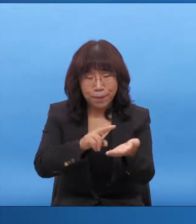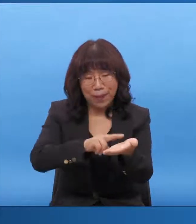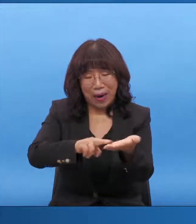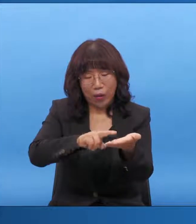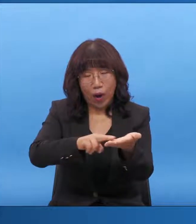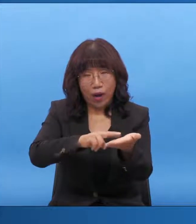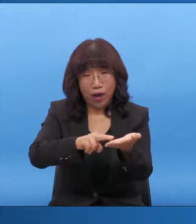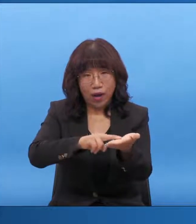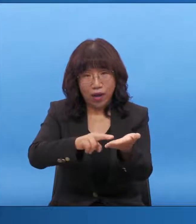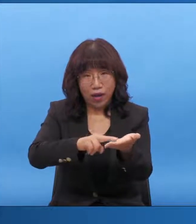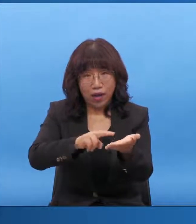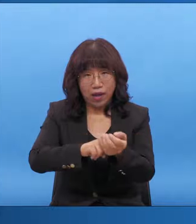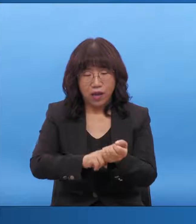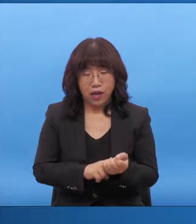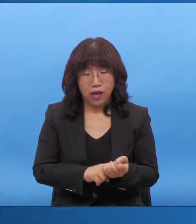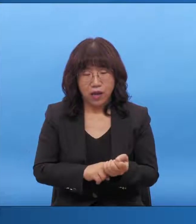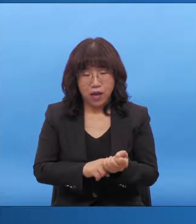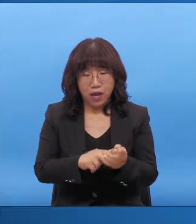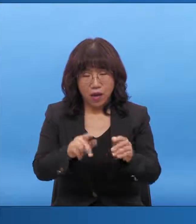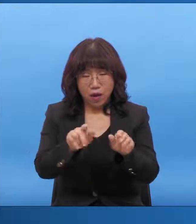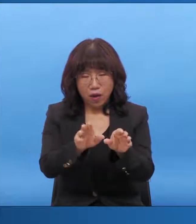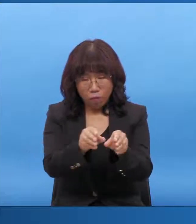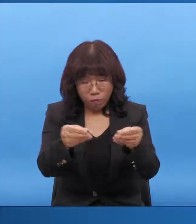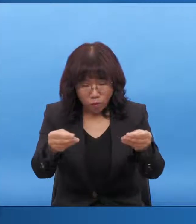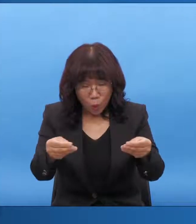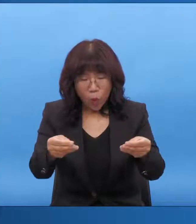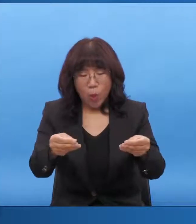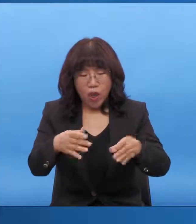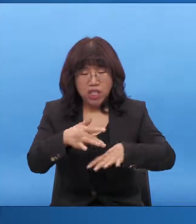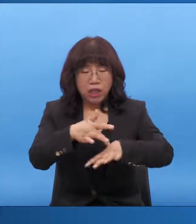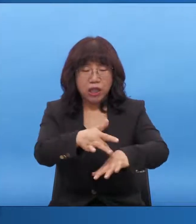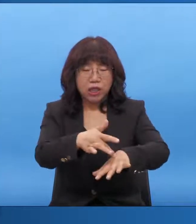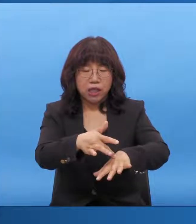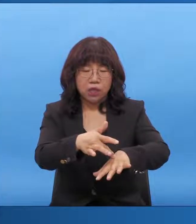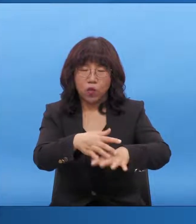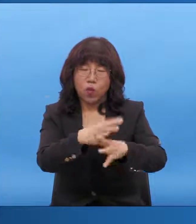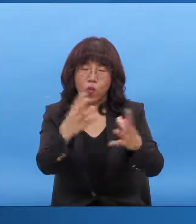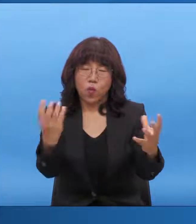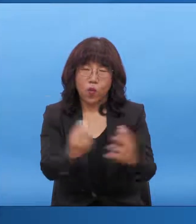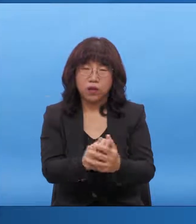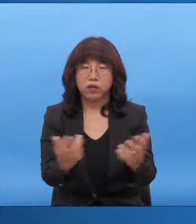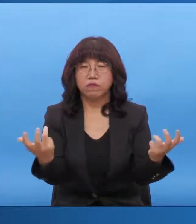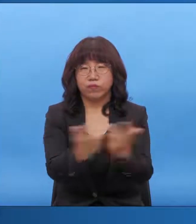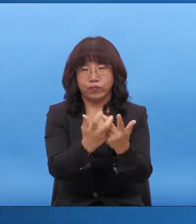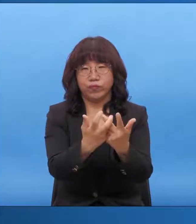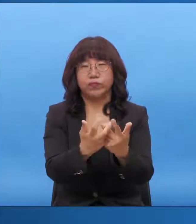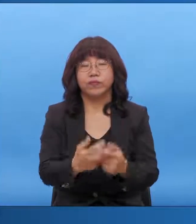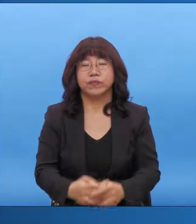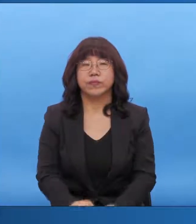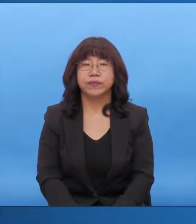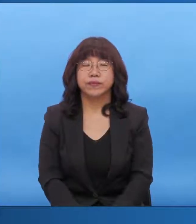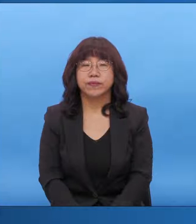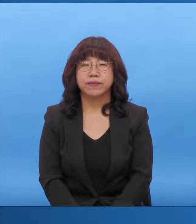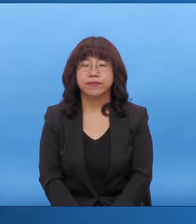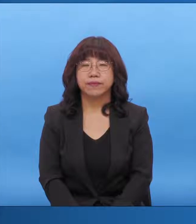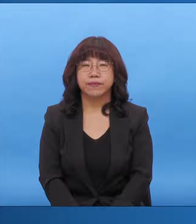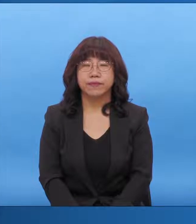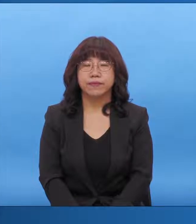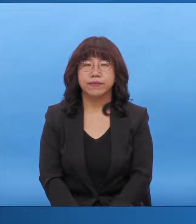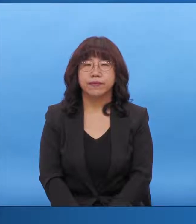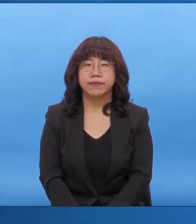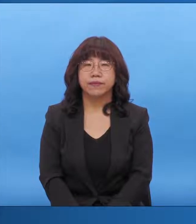있는데 귀신 이런 거 막 굉장히 많이 나와요. And there are comic books geared towards young children, but see the content of it. They're